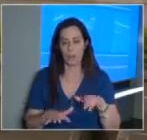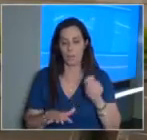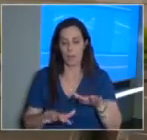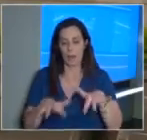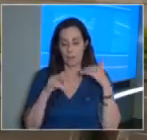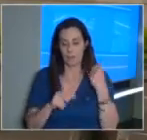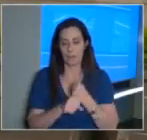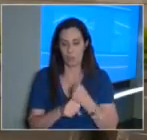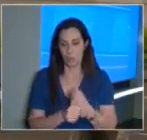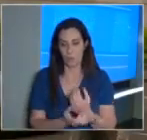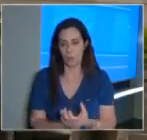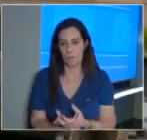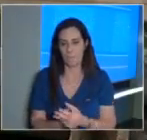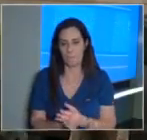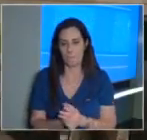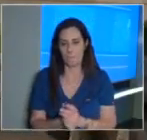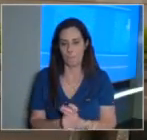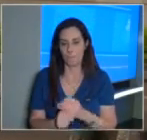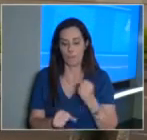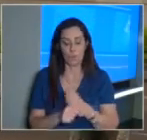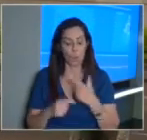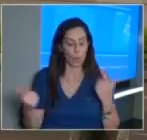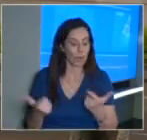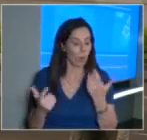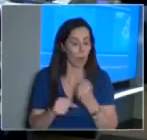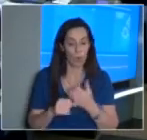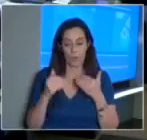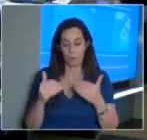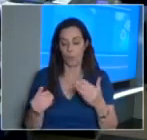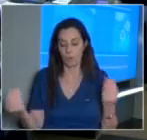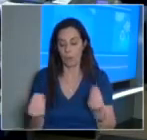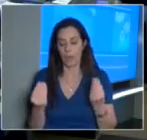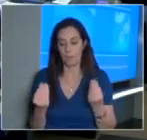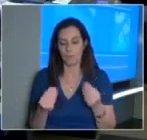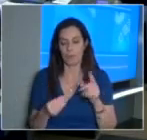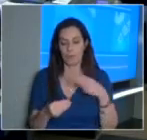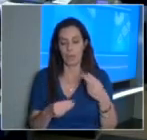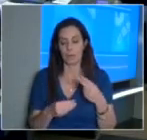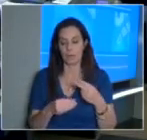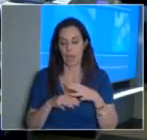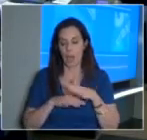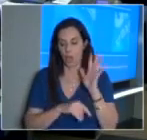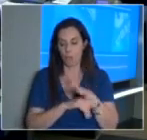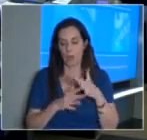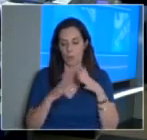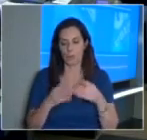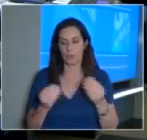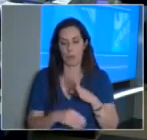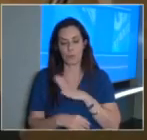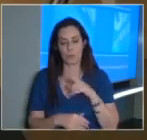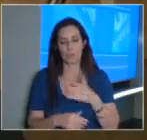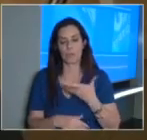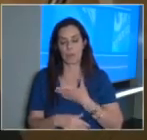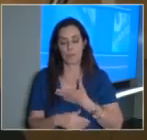בפרלמנט יעשו איזשהו אירוע או יקדמו צעדים או הצהרות, תהיה לזה תהודה רבה, וזה הדבר המסוכן,